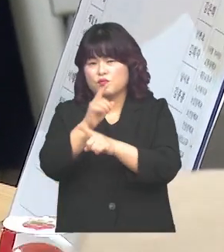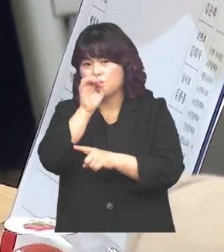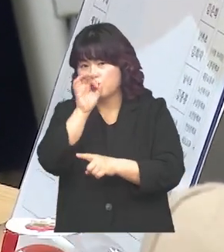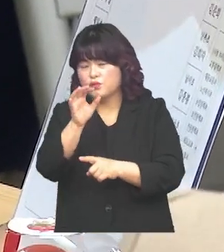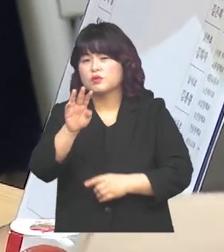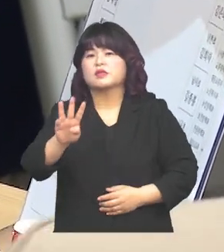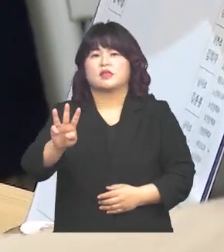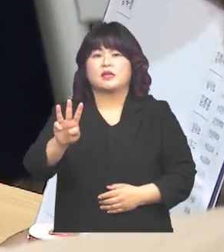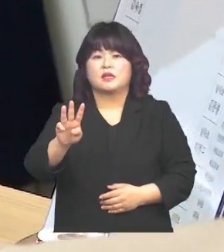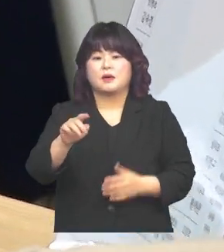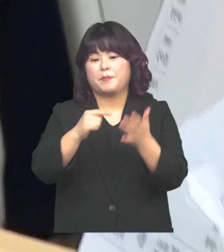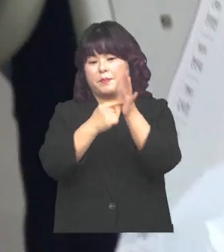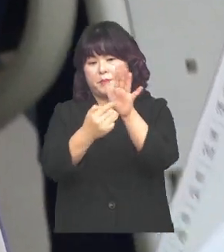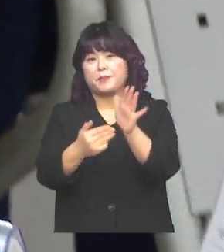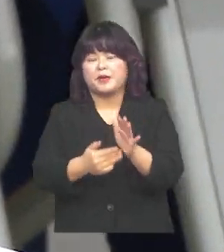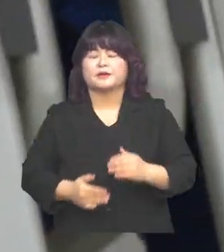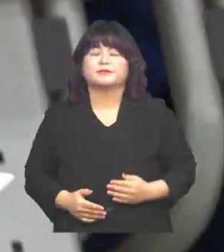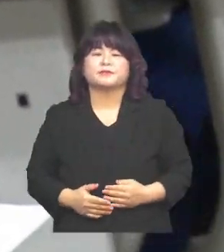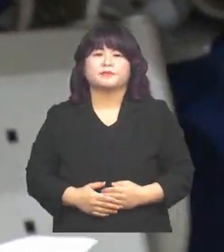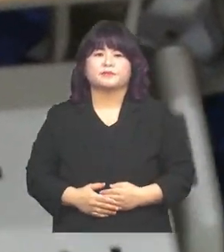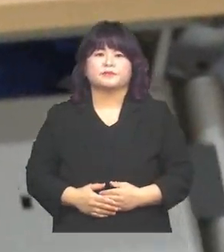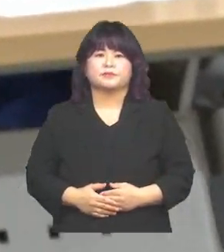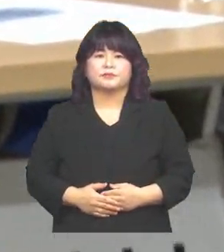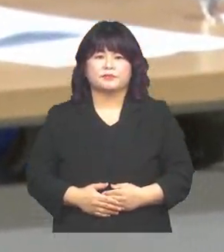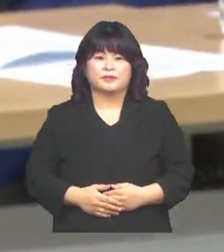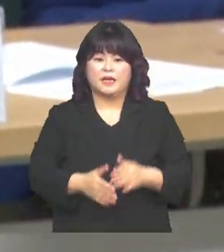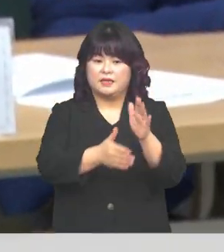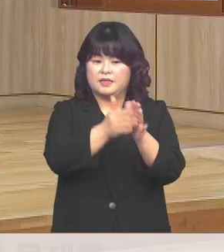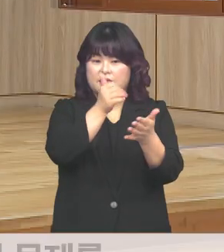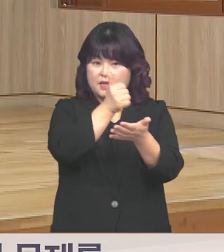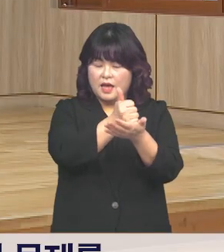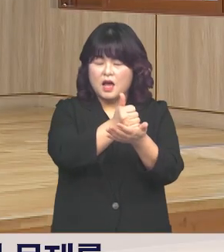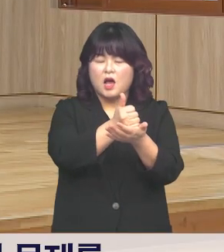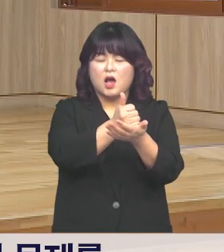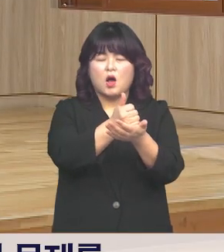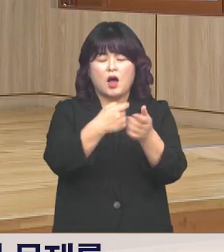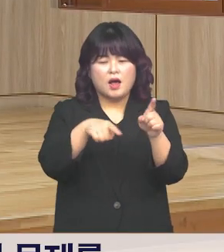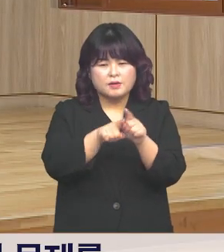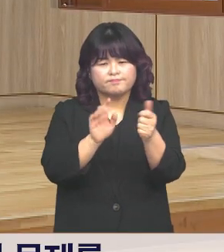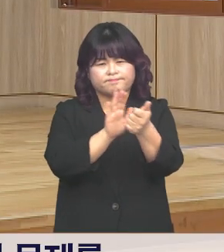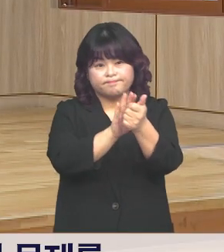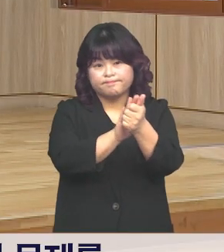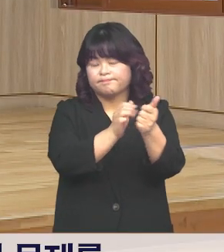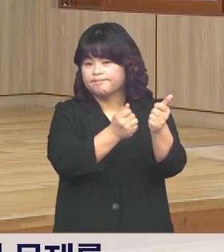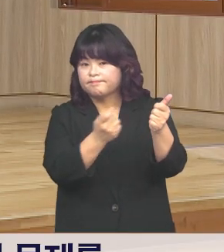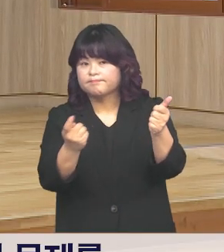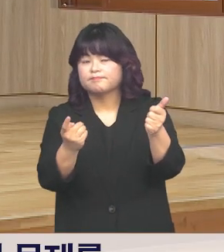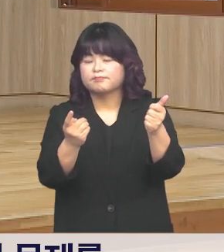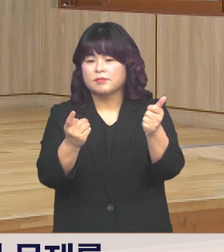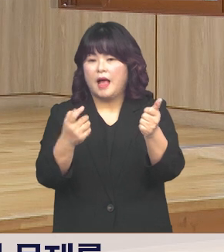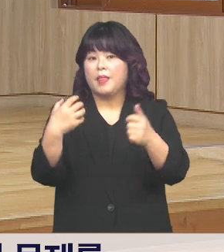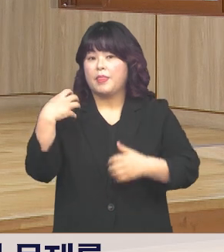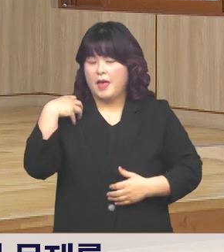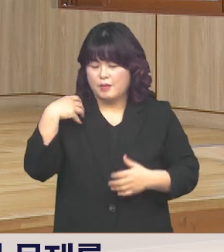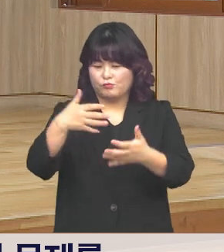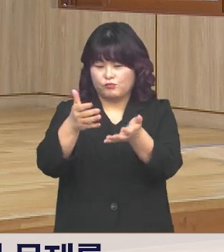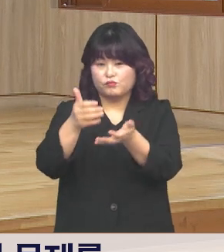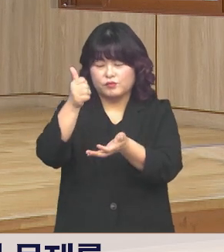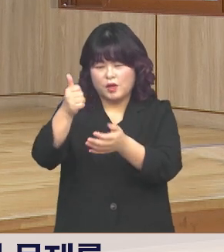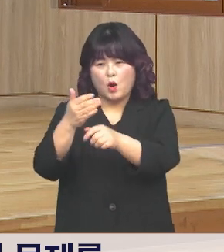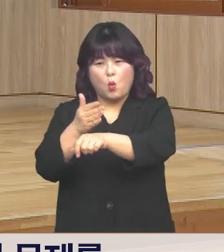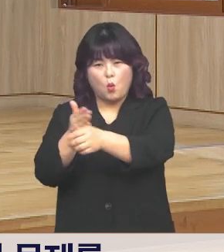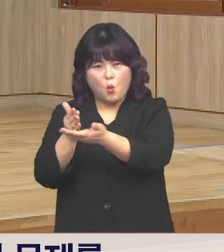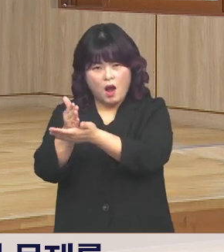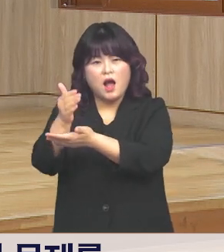처리 불가능한 건은 3건이라고 밝혔습니다. 시장님과 또 보좌관님 그리고 담당